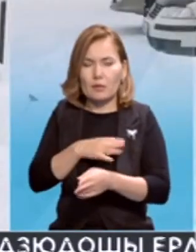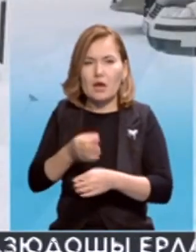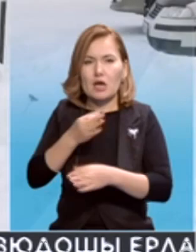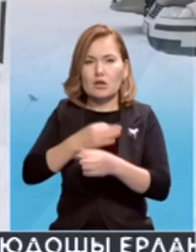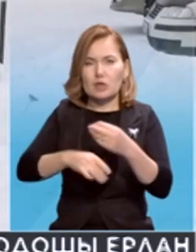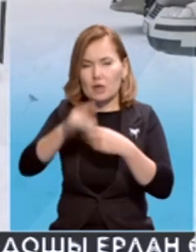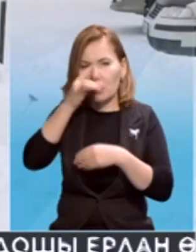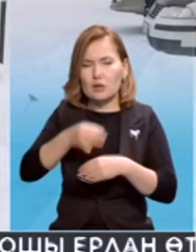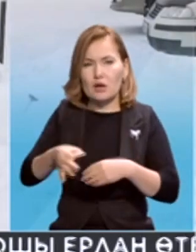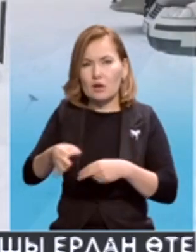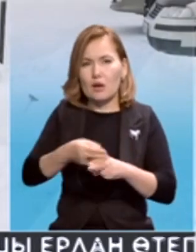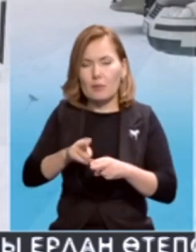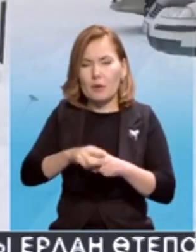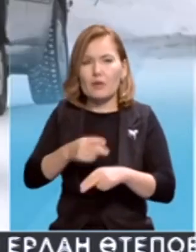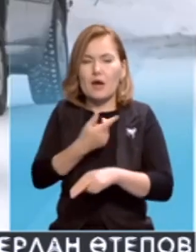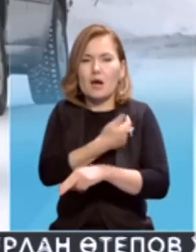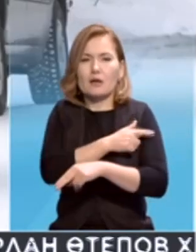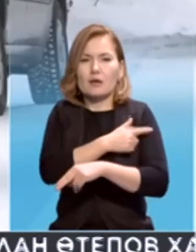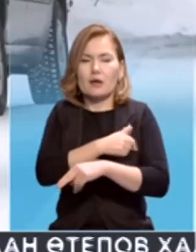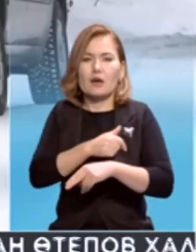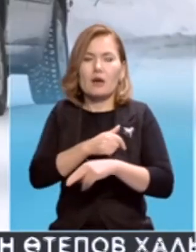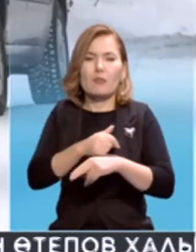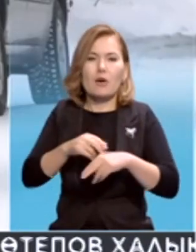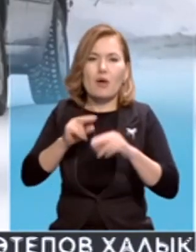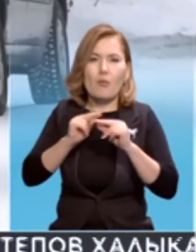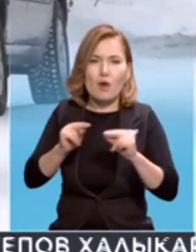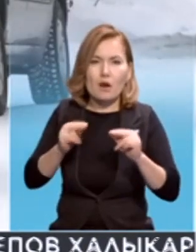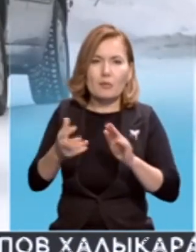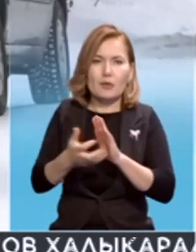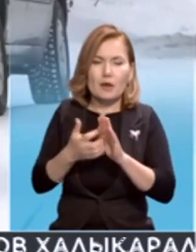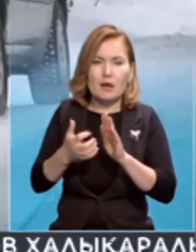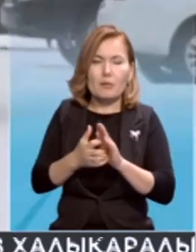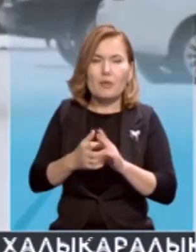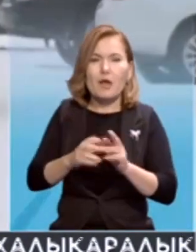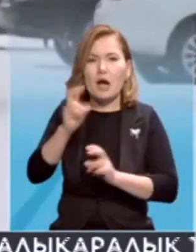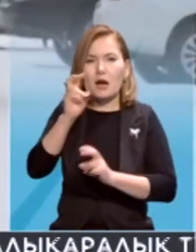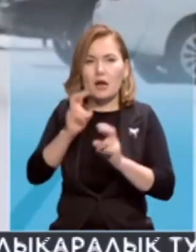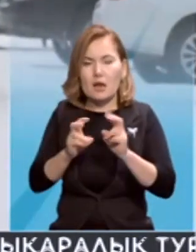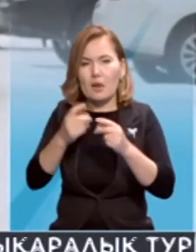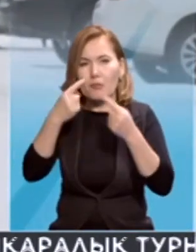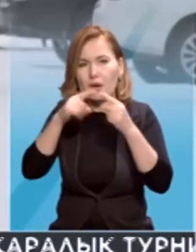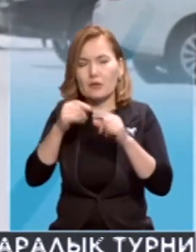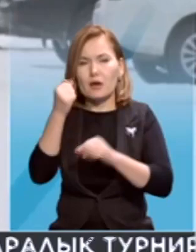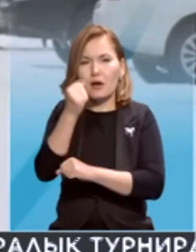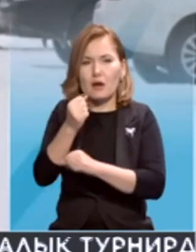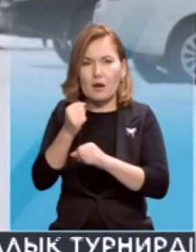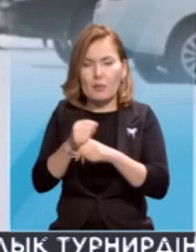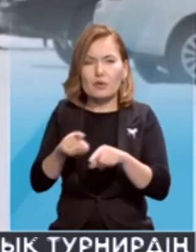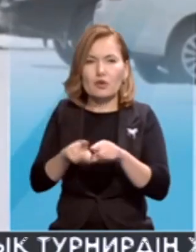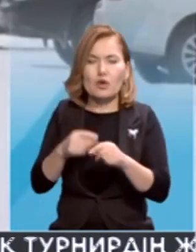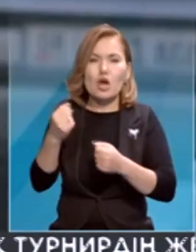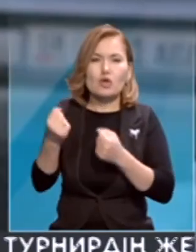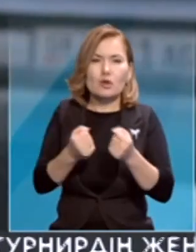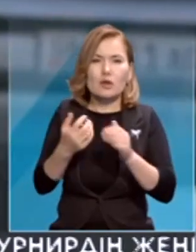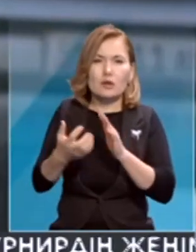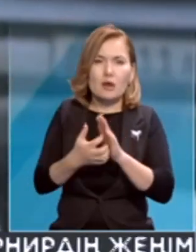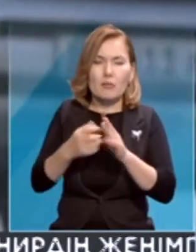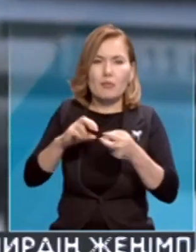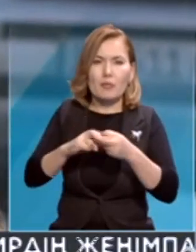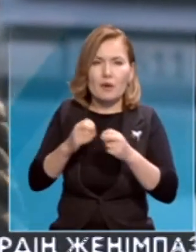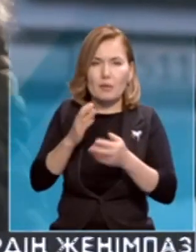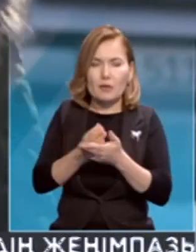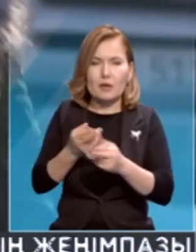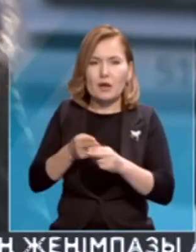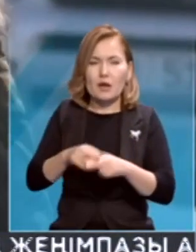Шығыстағы ауылдарда қазір дәрігер мен мұғалім жетіспейді, ал қаладағы кәсіпорындарда техника мамандары мен жүк көліктеріне жүргізушілері тапшы. Сондықтан келер